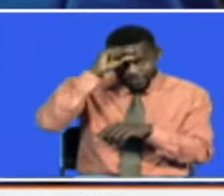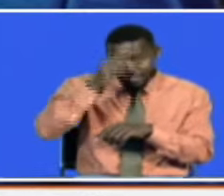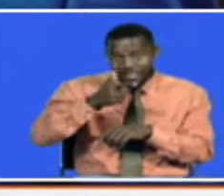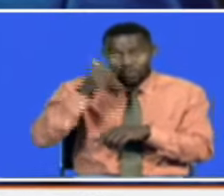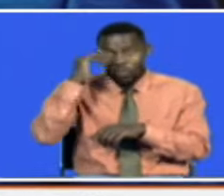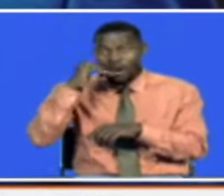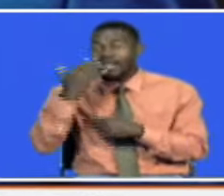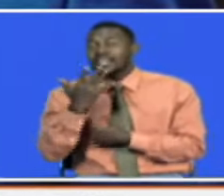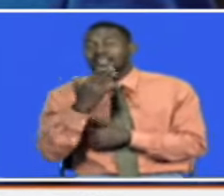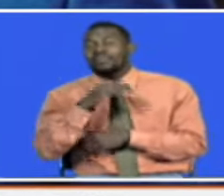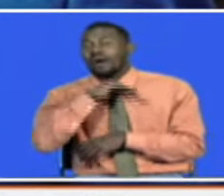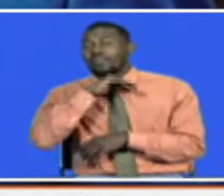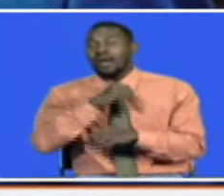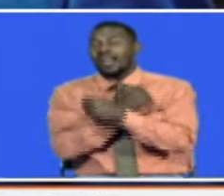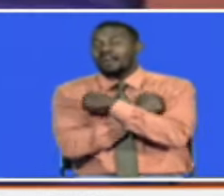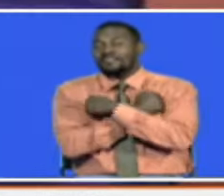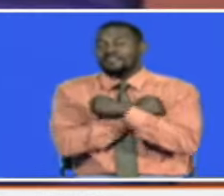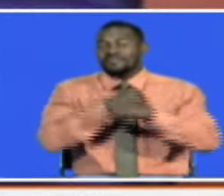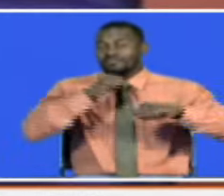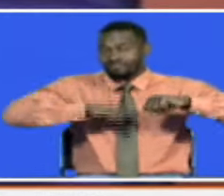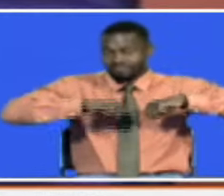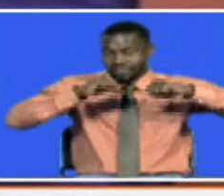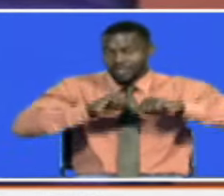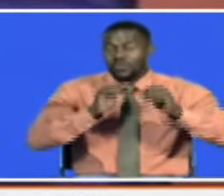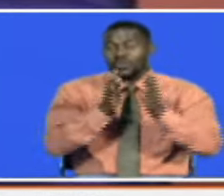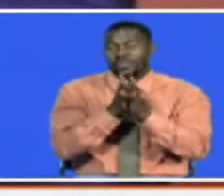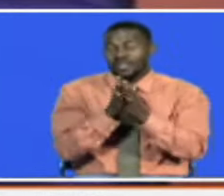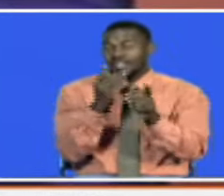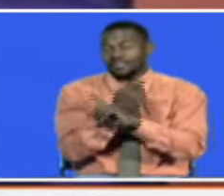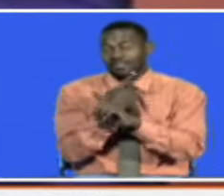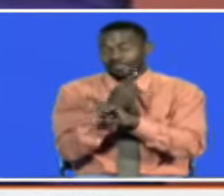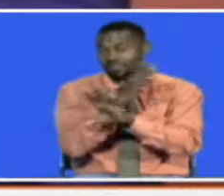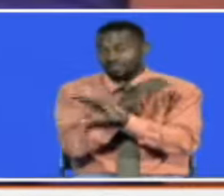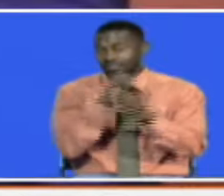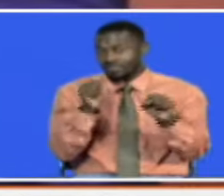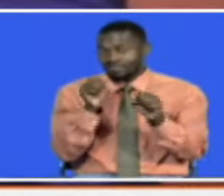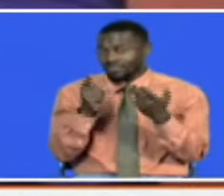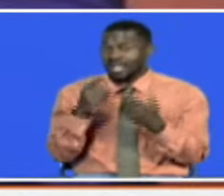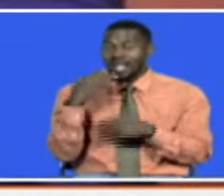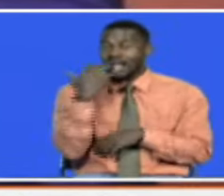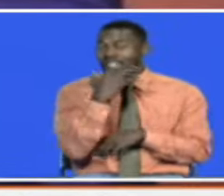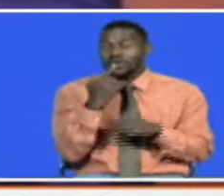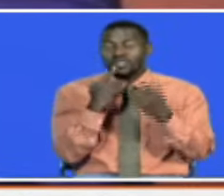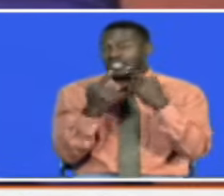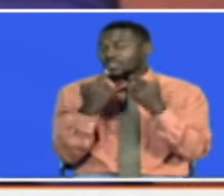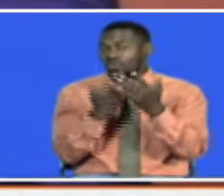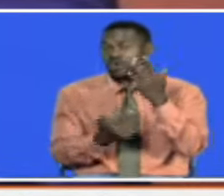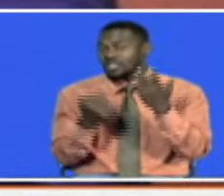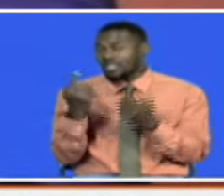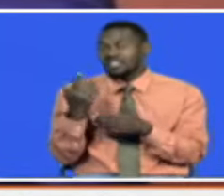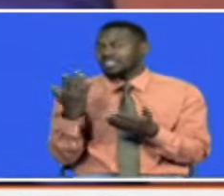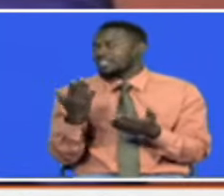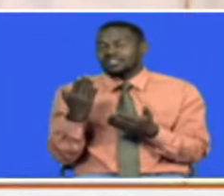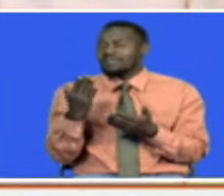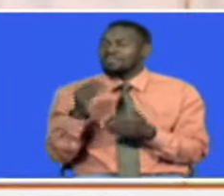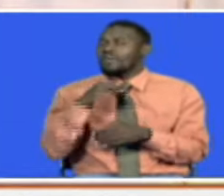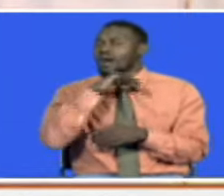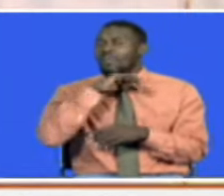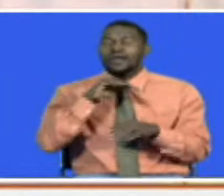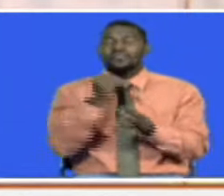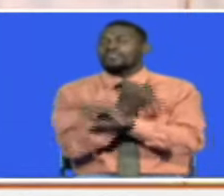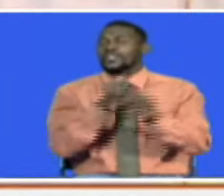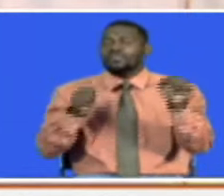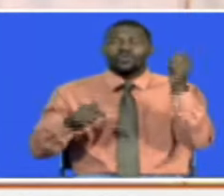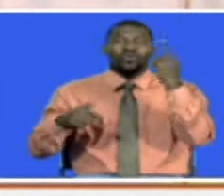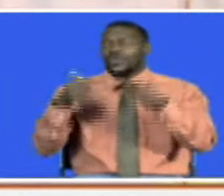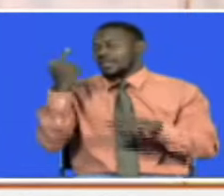marais tangulizi. Mtoto wa Maumau hata hivyo alisema Odinga hangepita popote, kwani aliweka mitego kila kona.